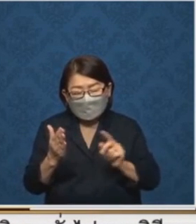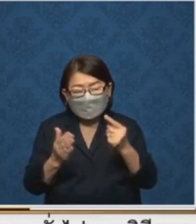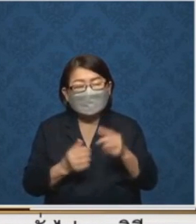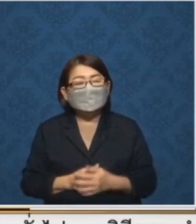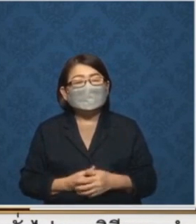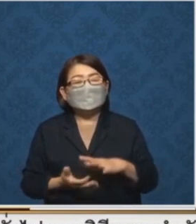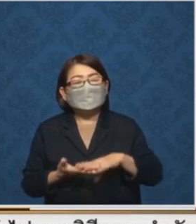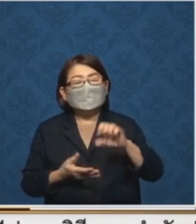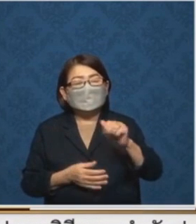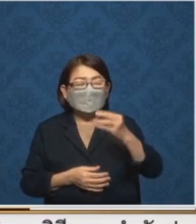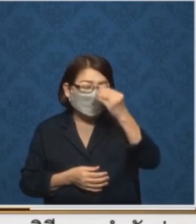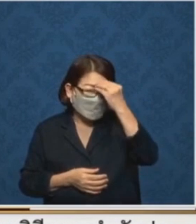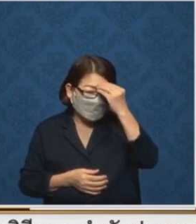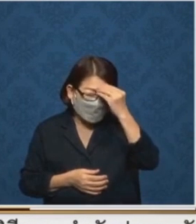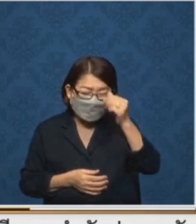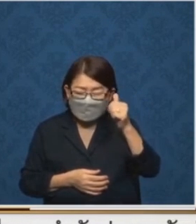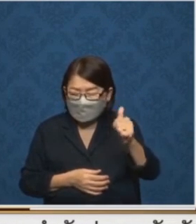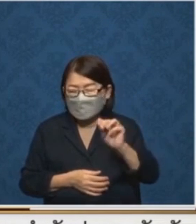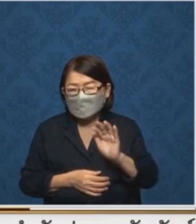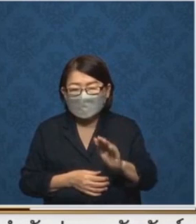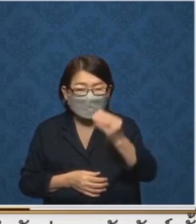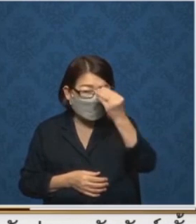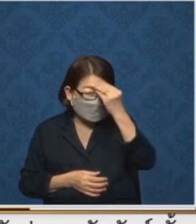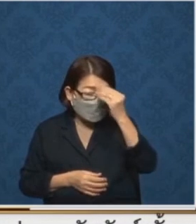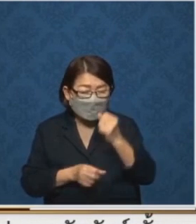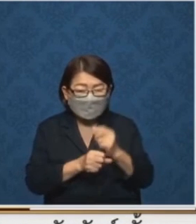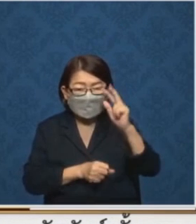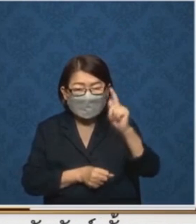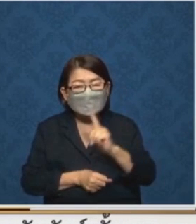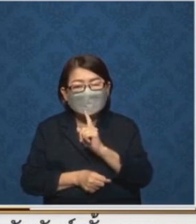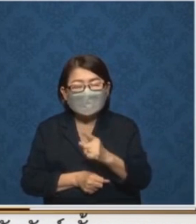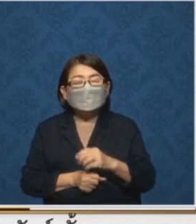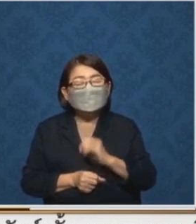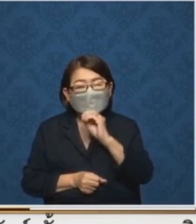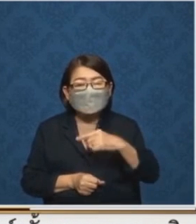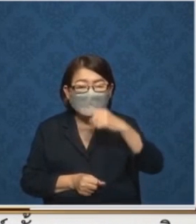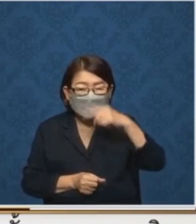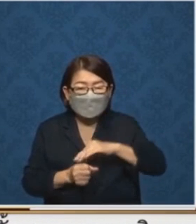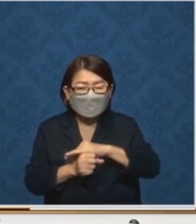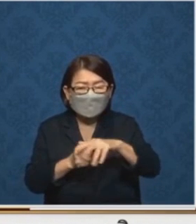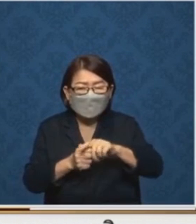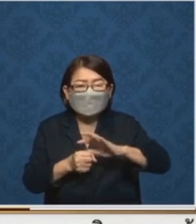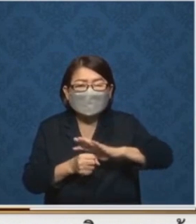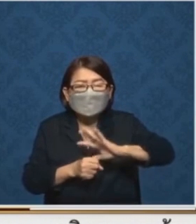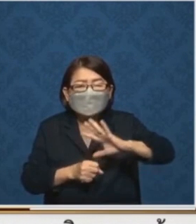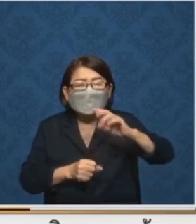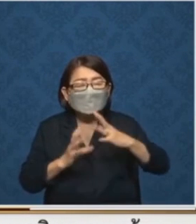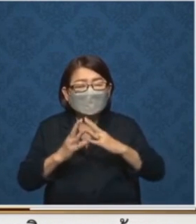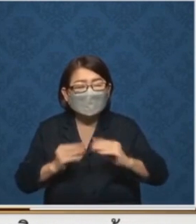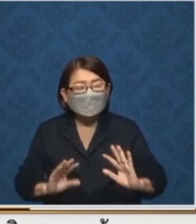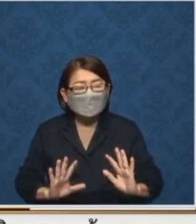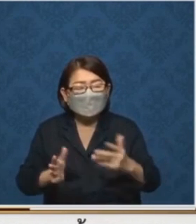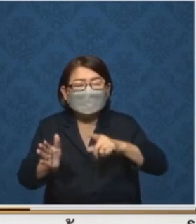ทั้งหมดผมขอยินยัน ผมพูดทงหมดเพื่อแนคามรู้สึกคนไทยทั้งประเทศ